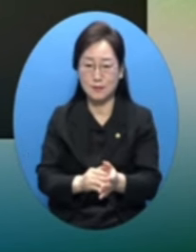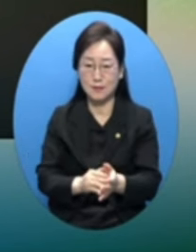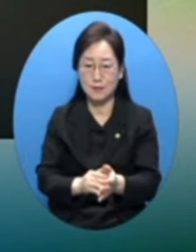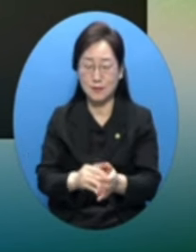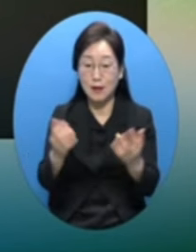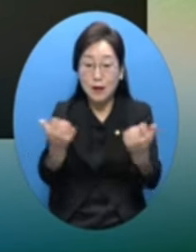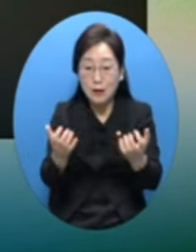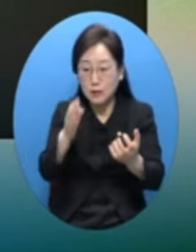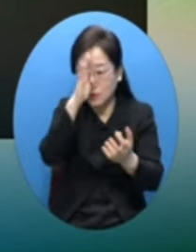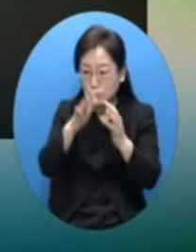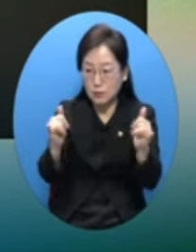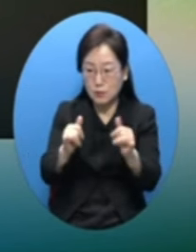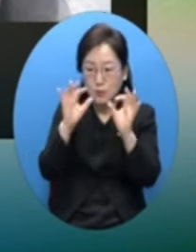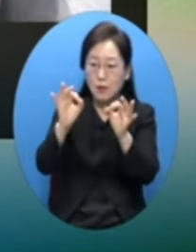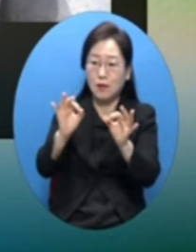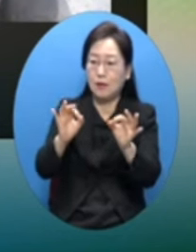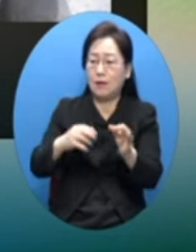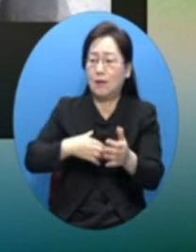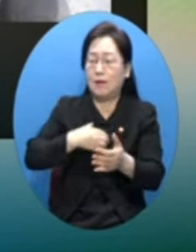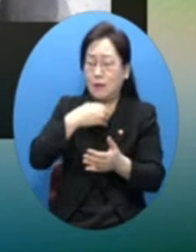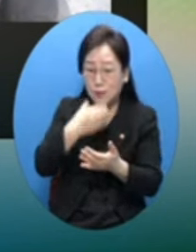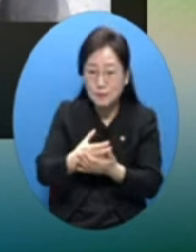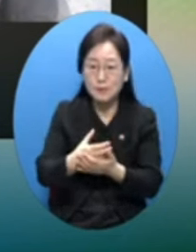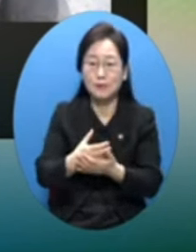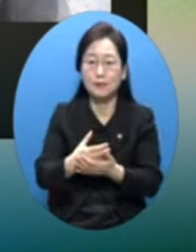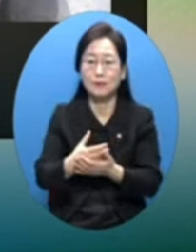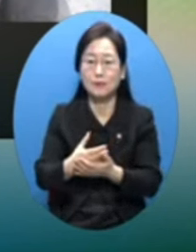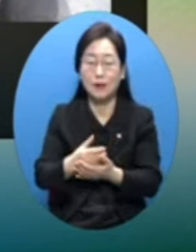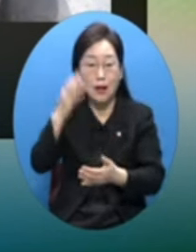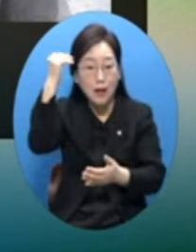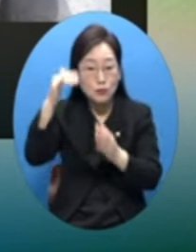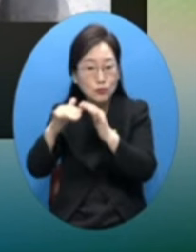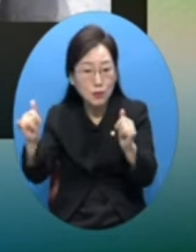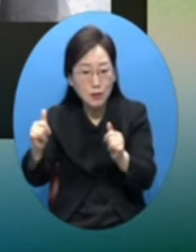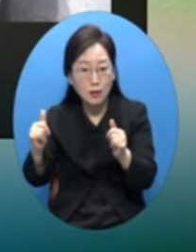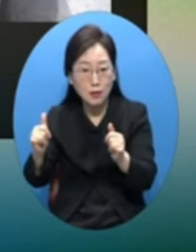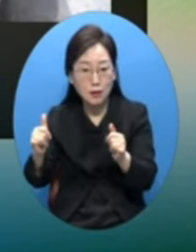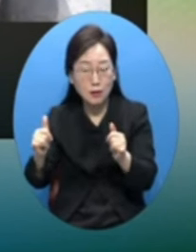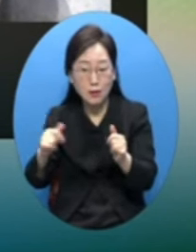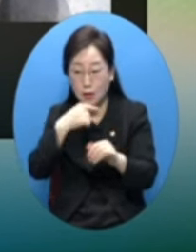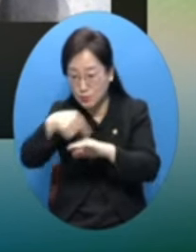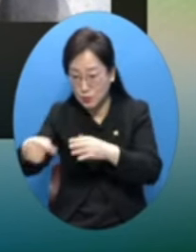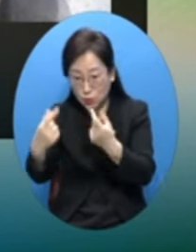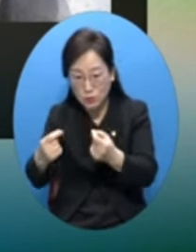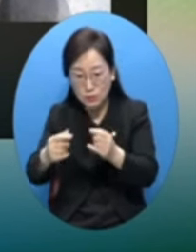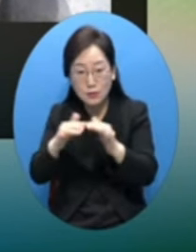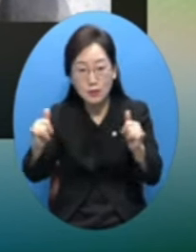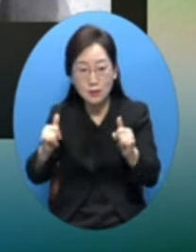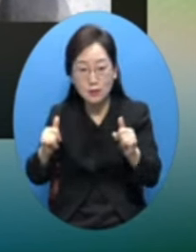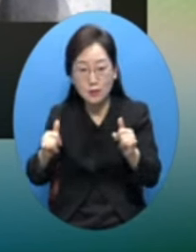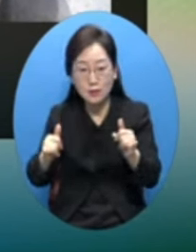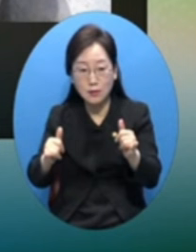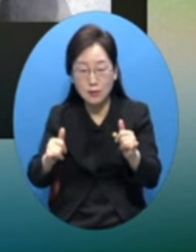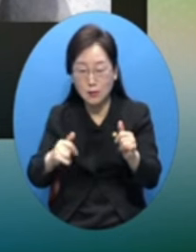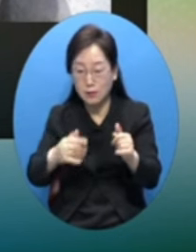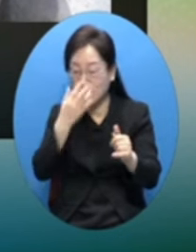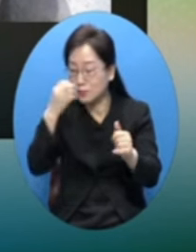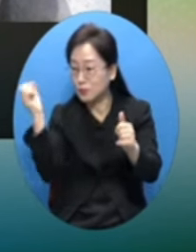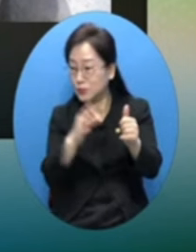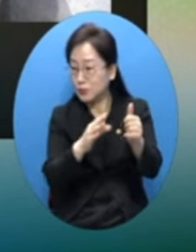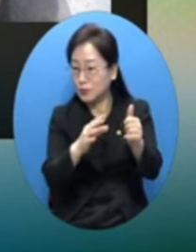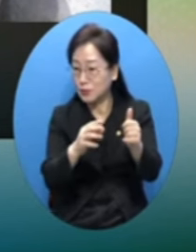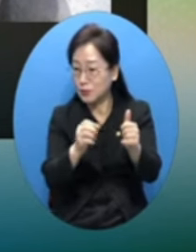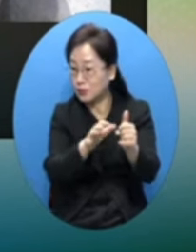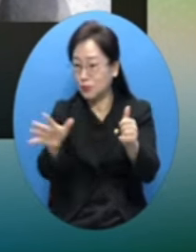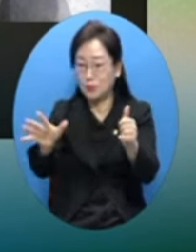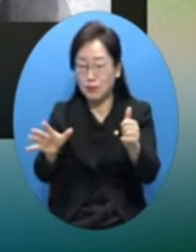한센병 환자들이 너무 감격한 거예요. 한국 사람들, 자기 동족 사람들은 다 자기들을 버리고